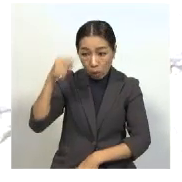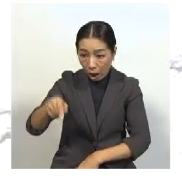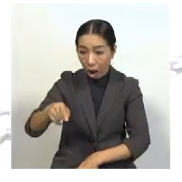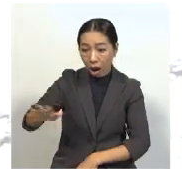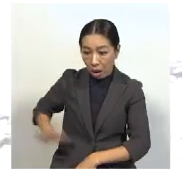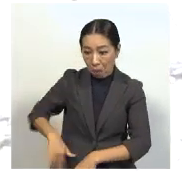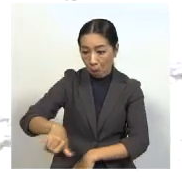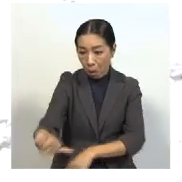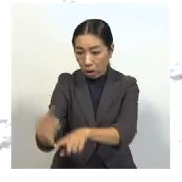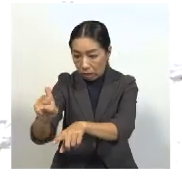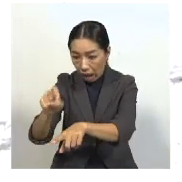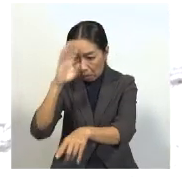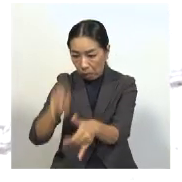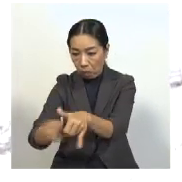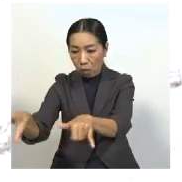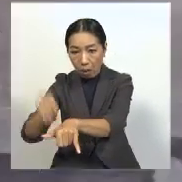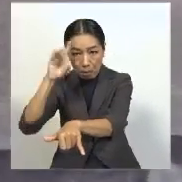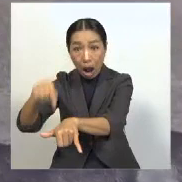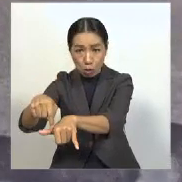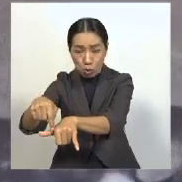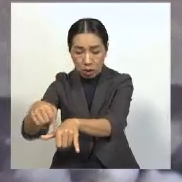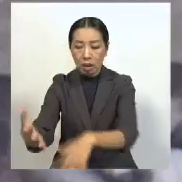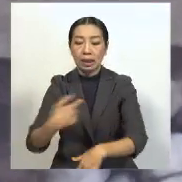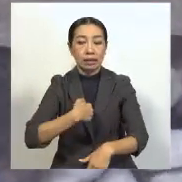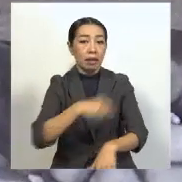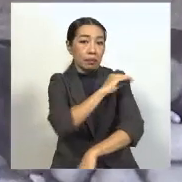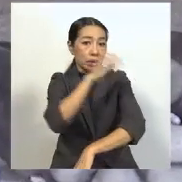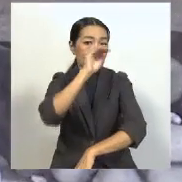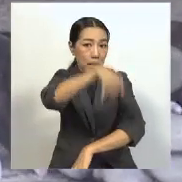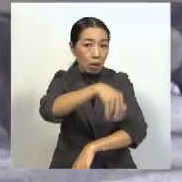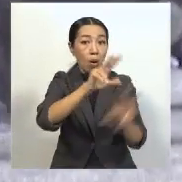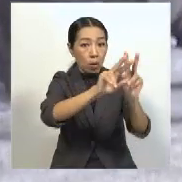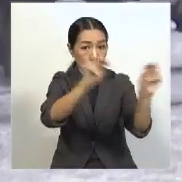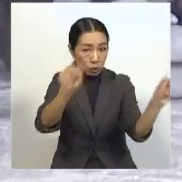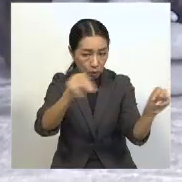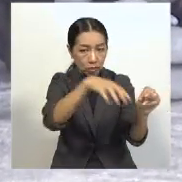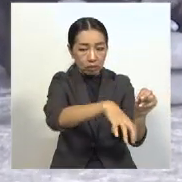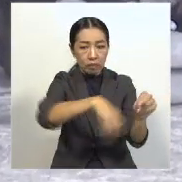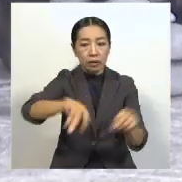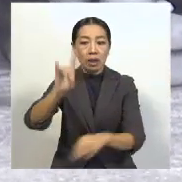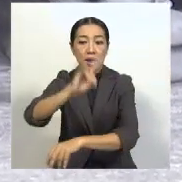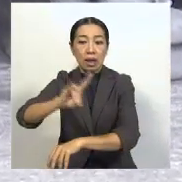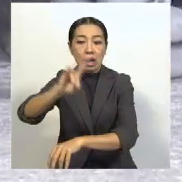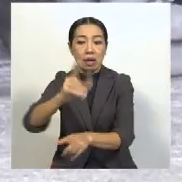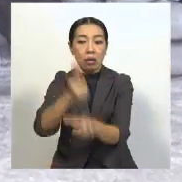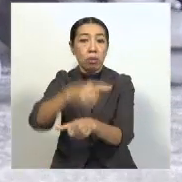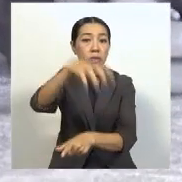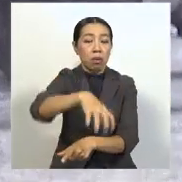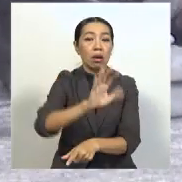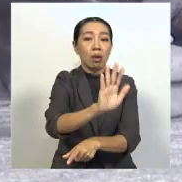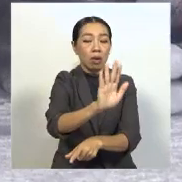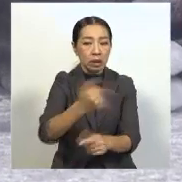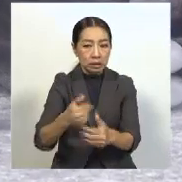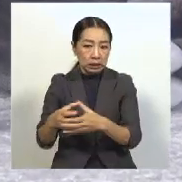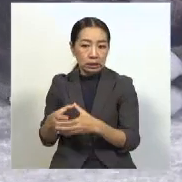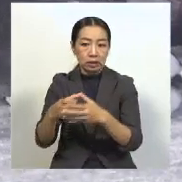ายด้วยโรคพิษสุนัขบ้าเนี่ยนะฮะทางเทศบาลนครนนทบุรีและปศุสัตว์จังหวัดก็ได้นำทีมสัตวแพทย์และเจ้าหน้าที่นะครับลง